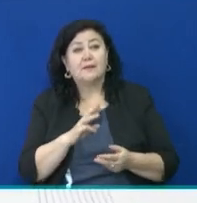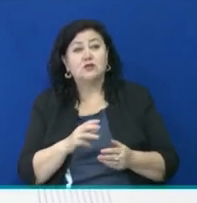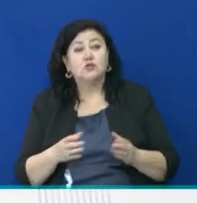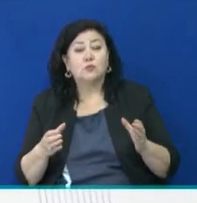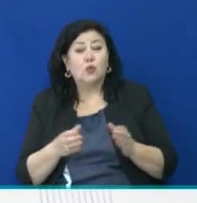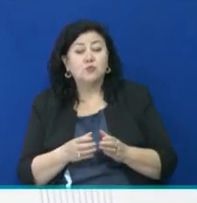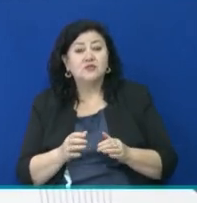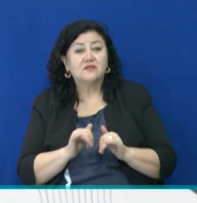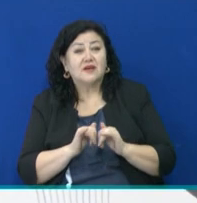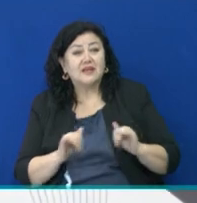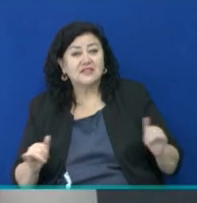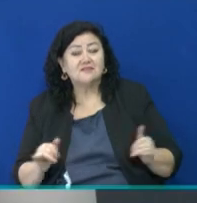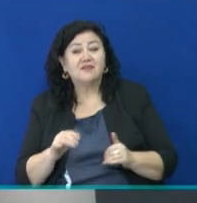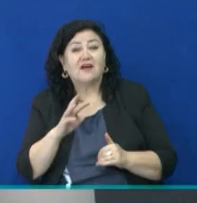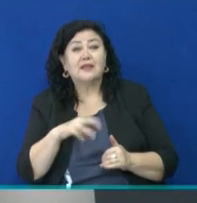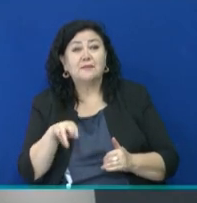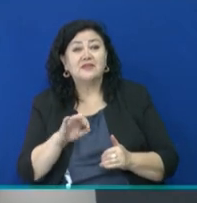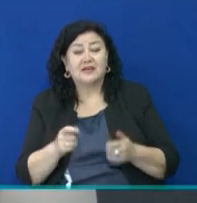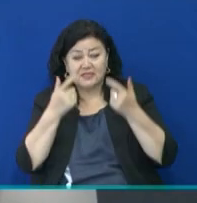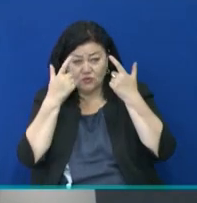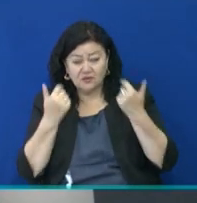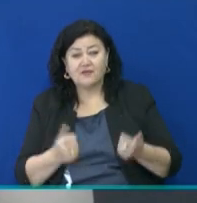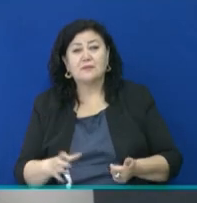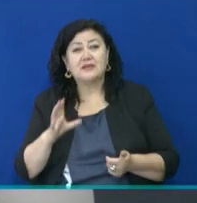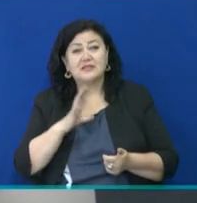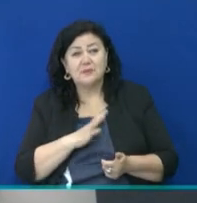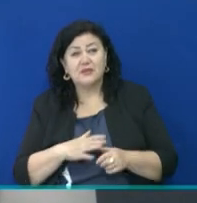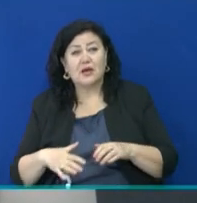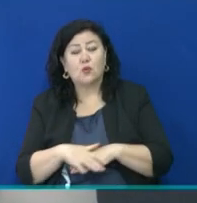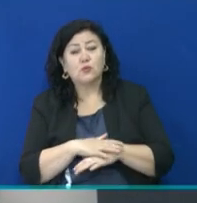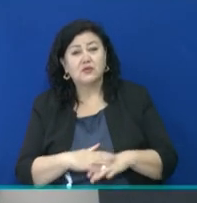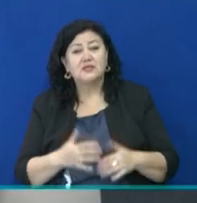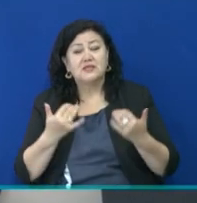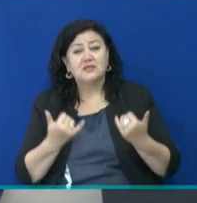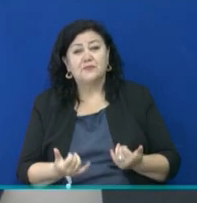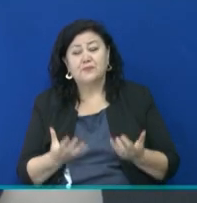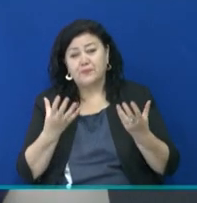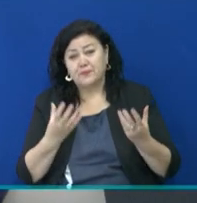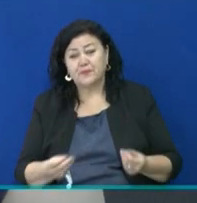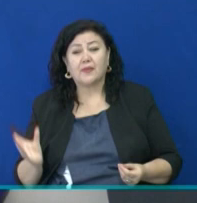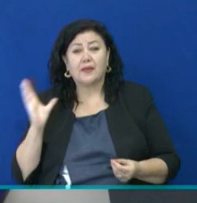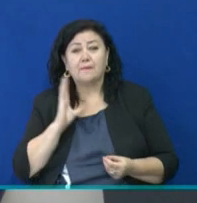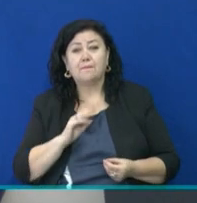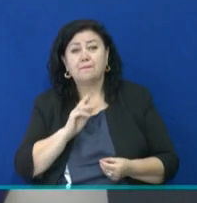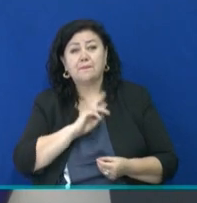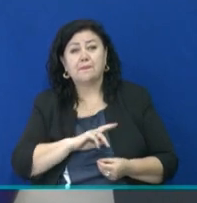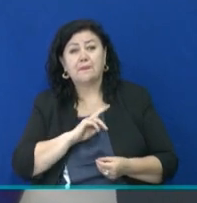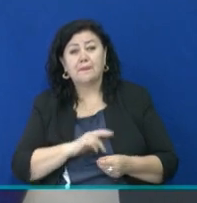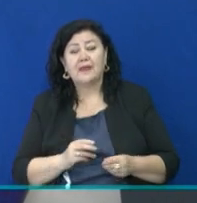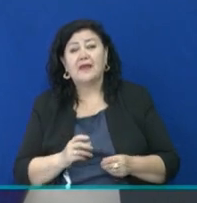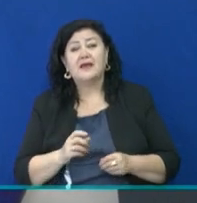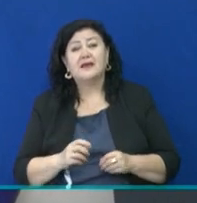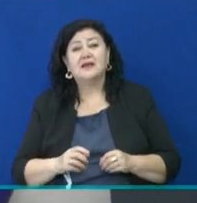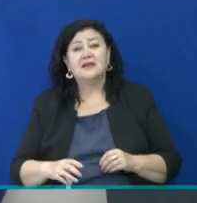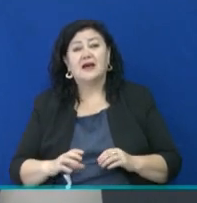дамыту жөнінде ақпараттандыру. На сегодняшний день успешно работают. Бүгінгі таңда бізде Қазақстан халықтар